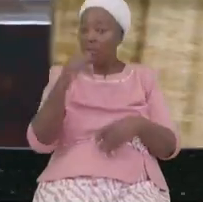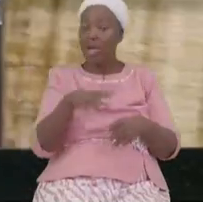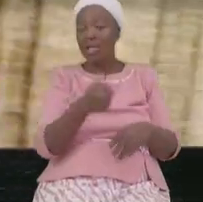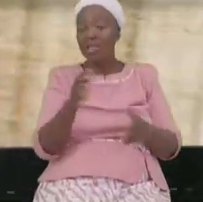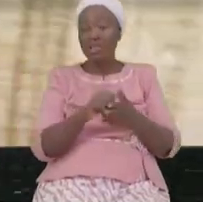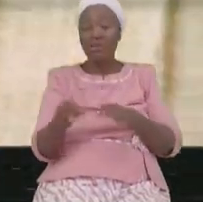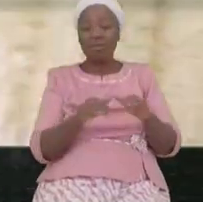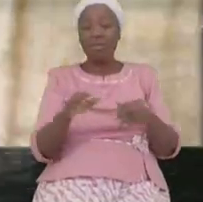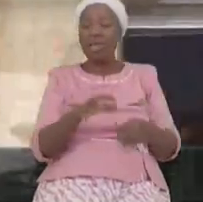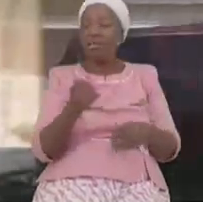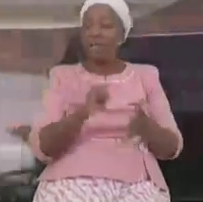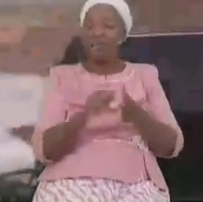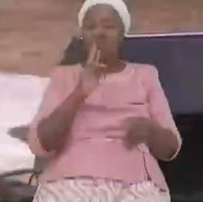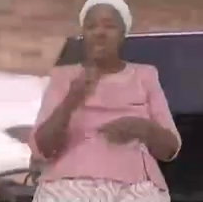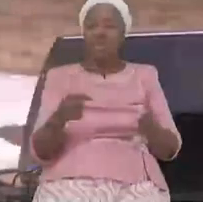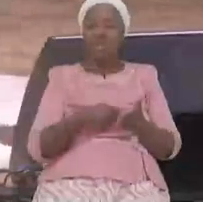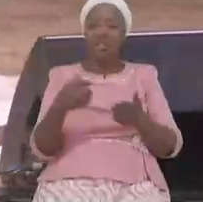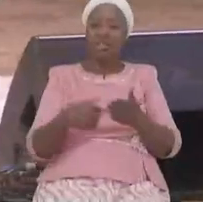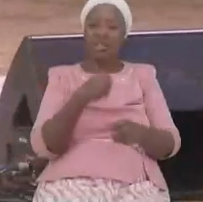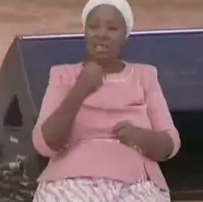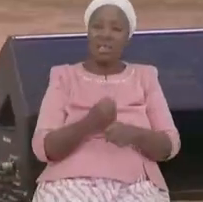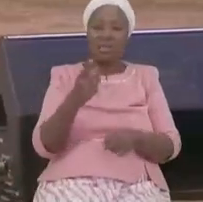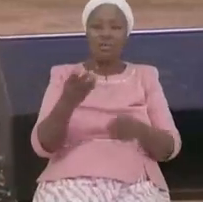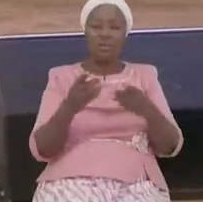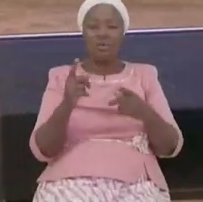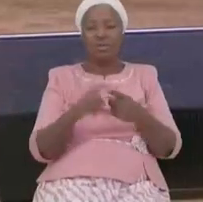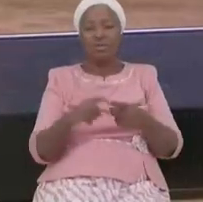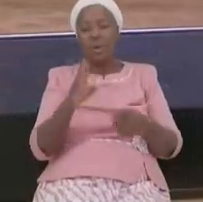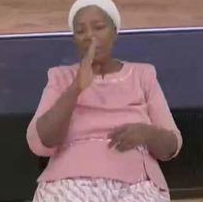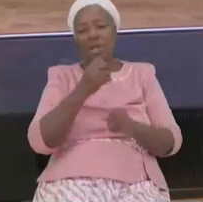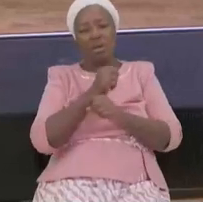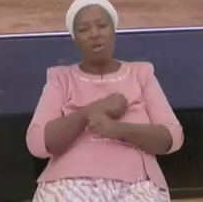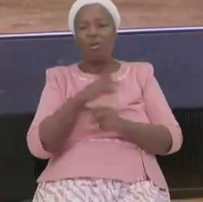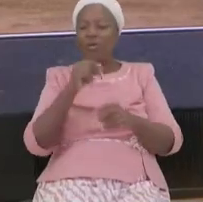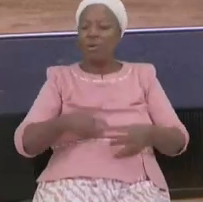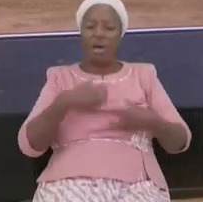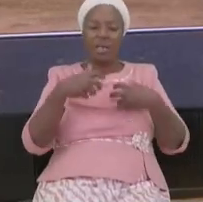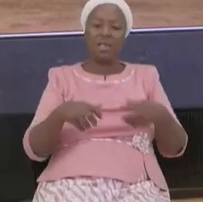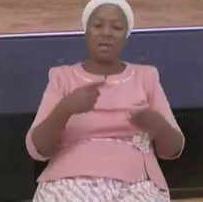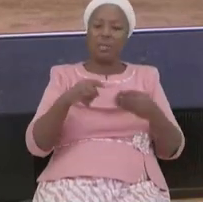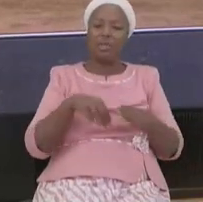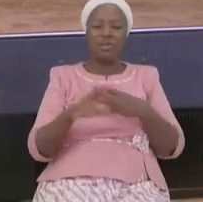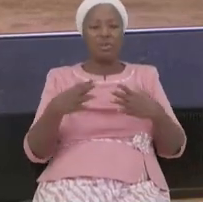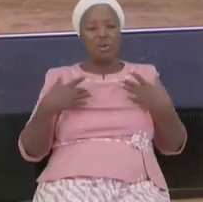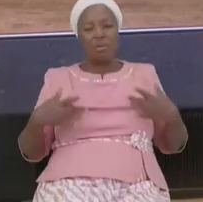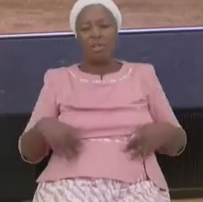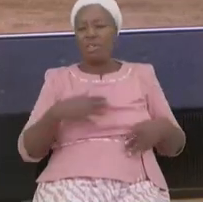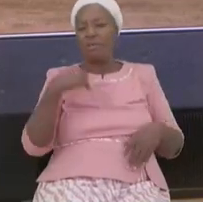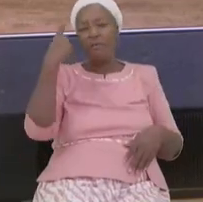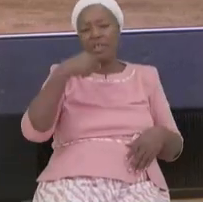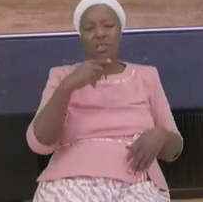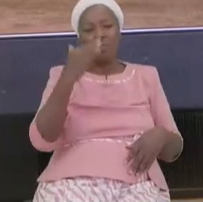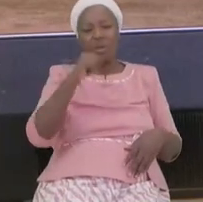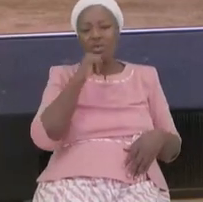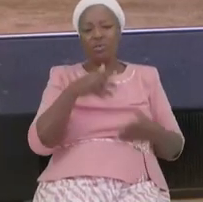où tu es cette année, et tu veux te rappeler ce pourquoi tu étais toujours en colère, pourquoi ne pas marcher sur la voie de la sainteté qui te conduira